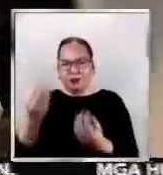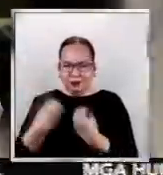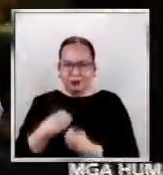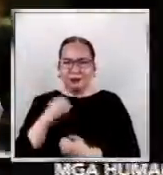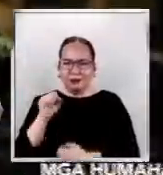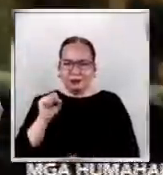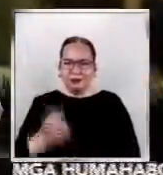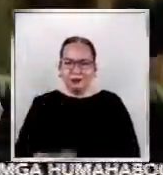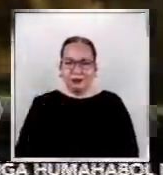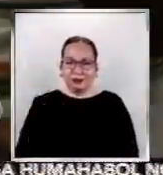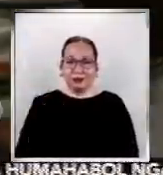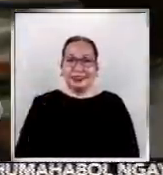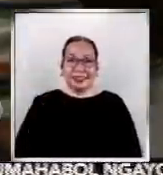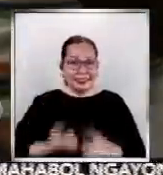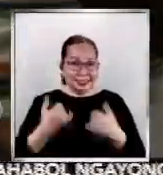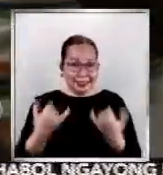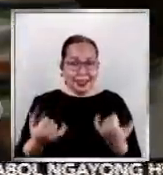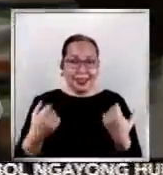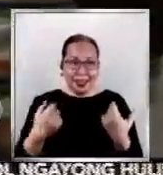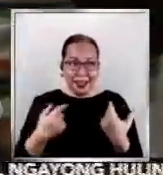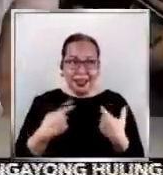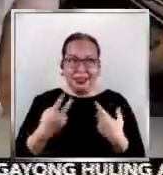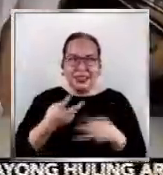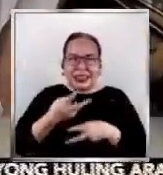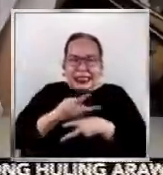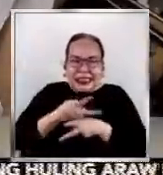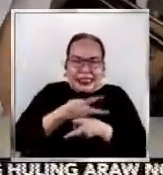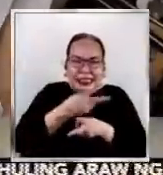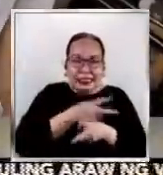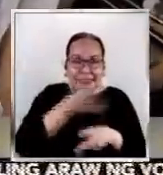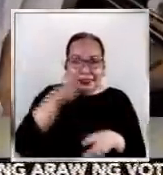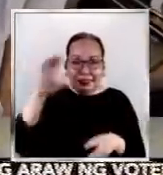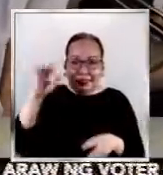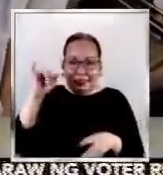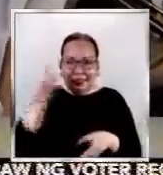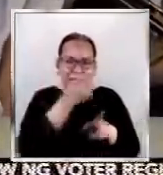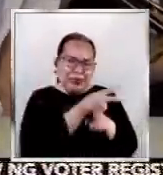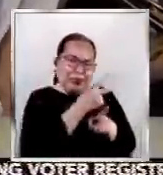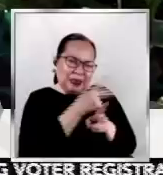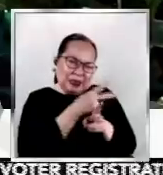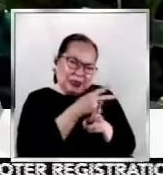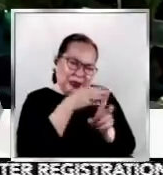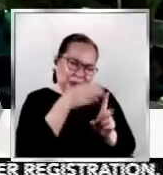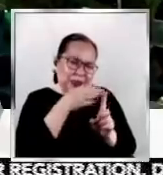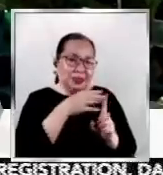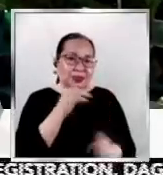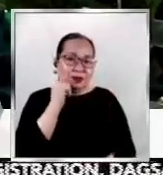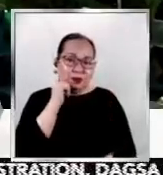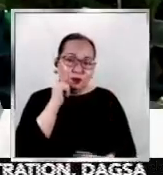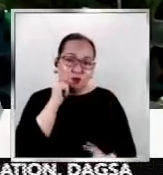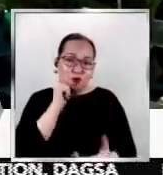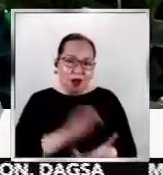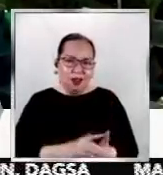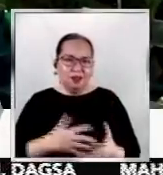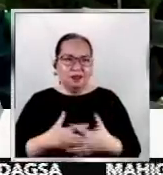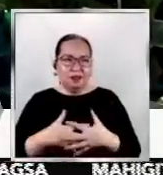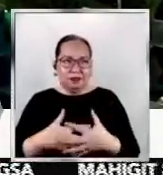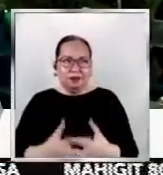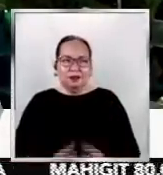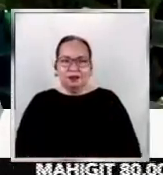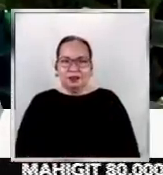At ngayon, todo alaga si Den sa kanyang preggy future wife. Ako yung nagtagadala ng pagkain